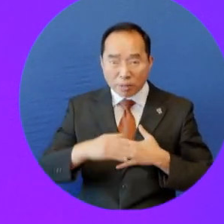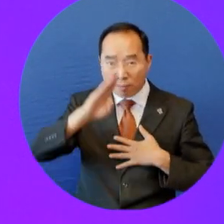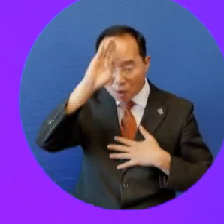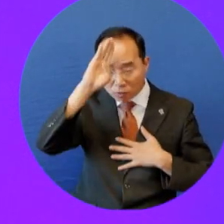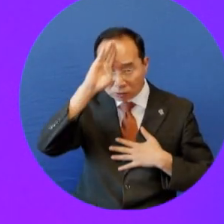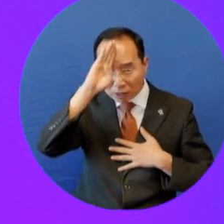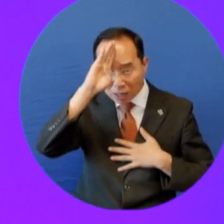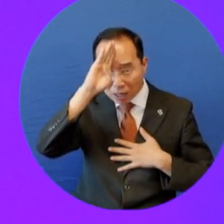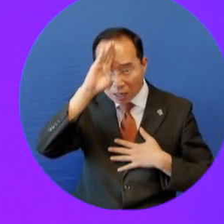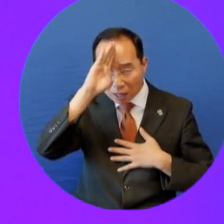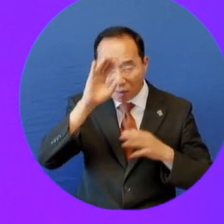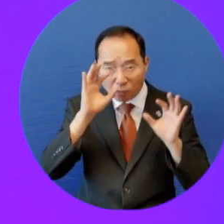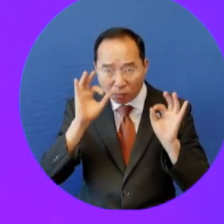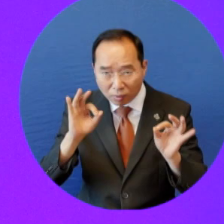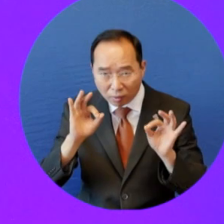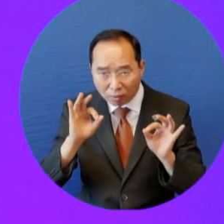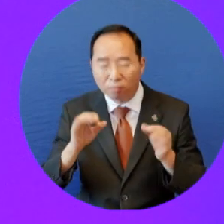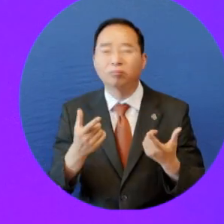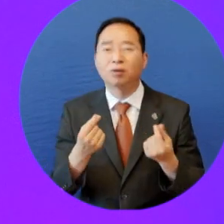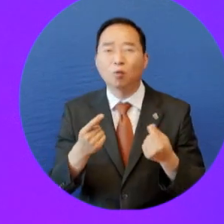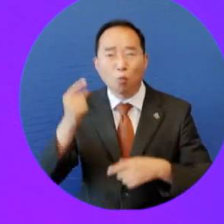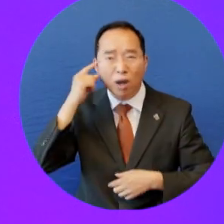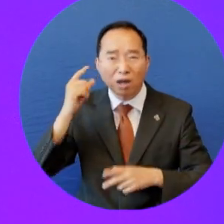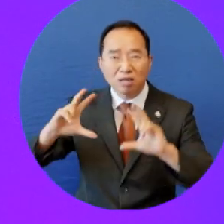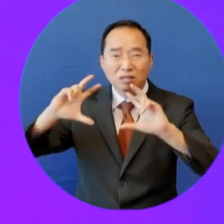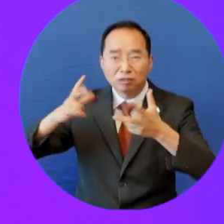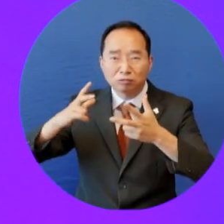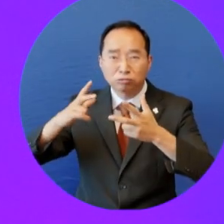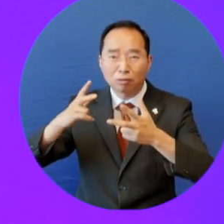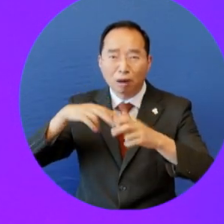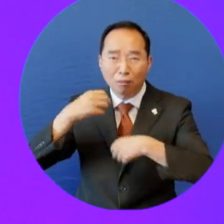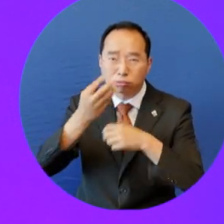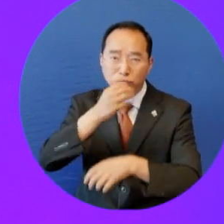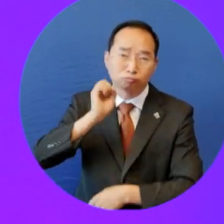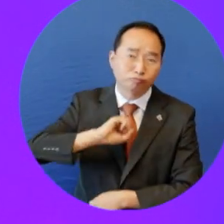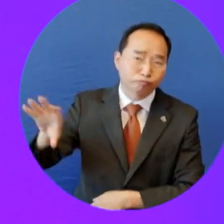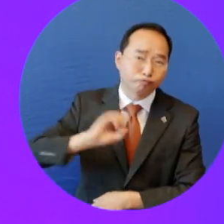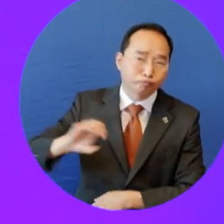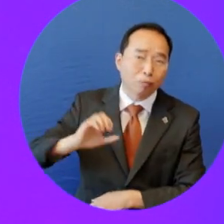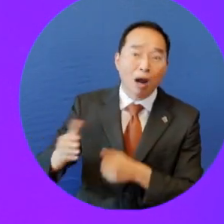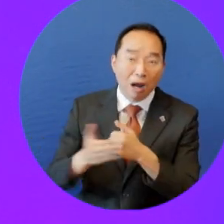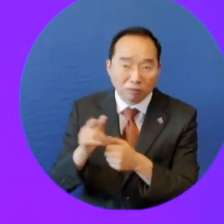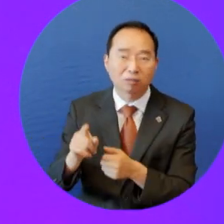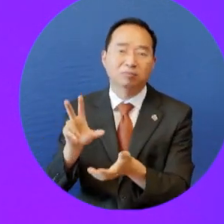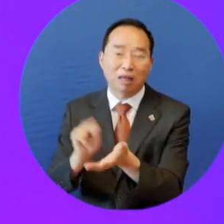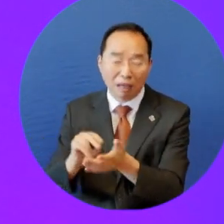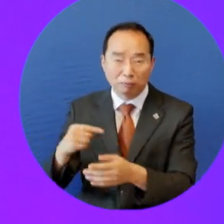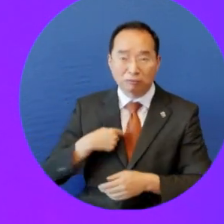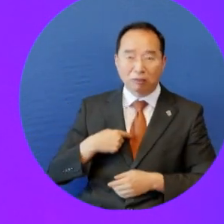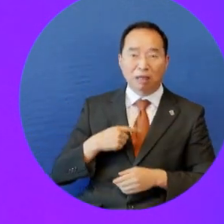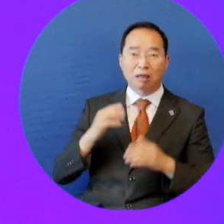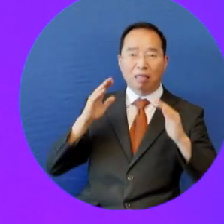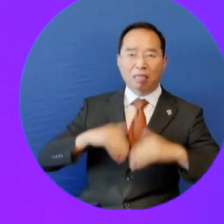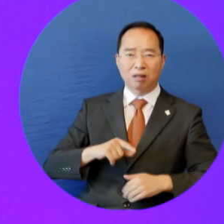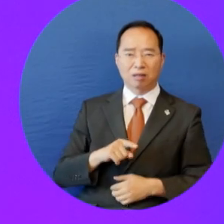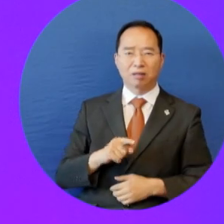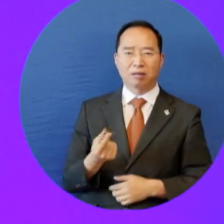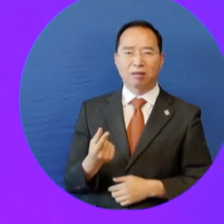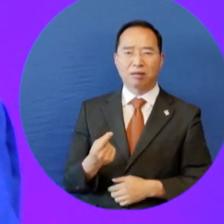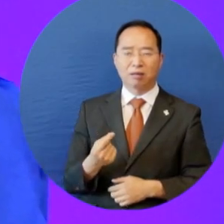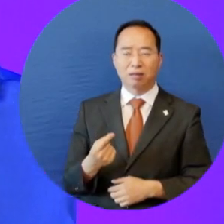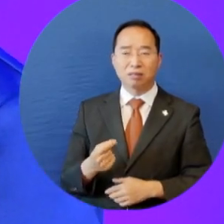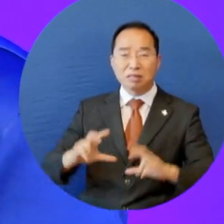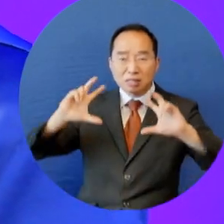것은 너무나 당연한 이치입니다. 우리가 지구를 파괴했기 때문이죠. 그리고 우리의 기반이 무너지고 있는 것도